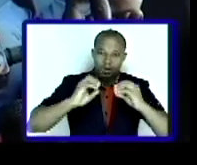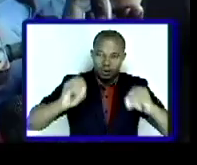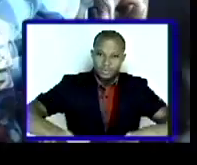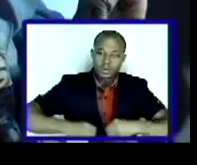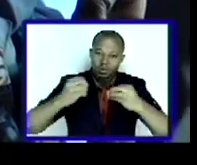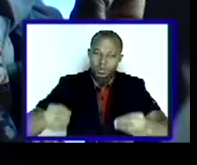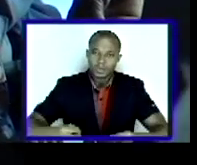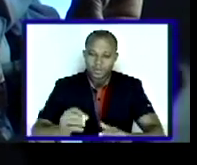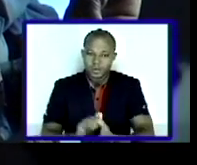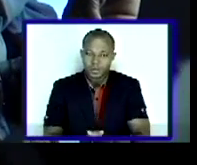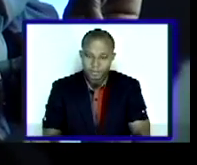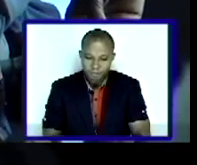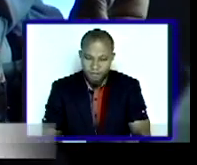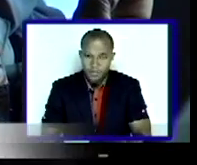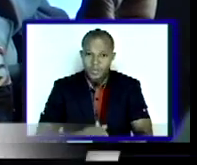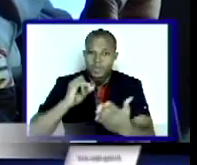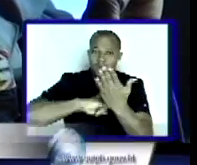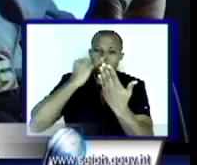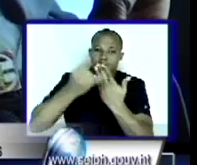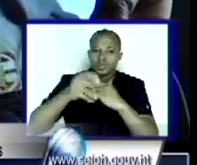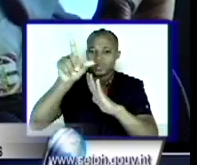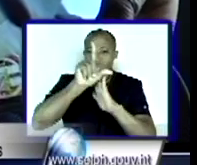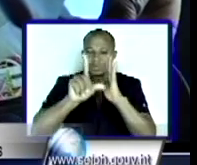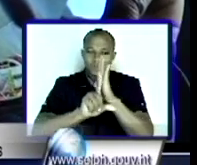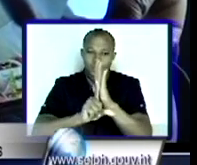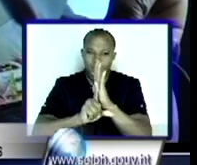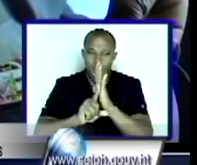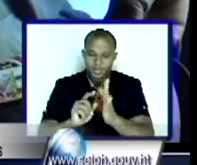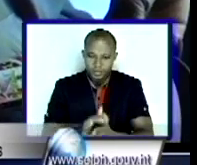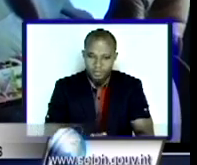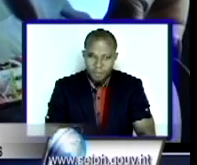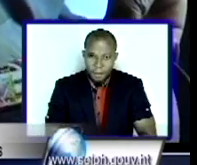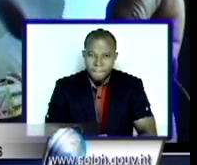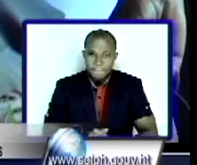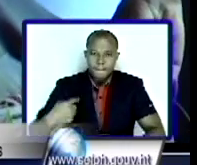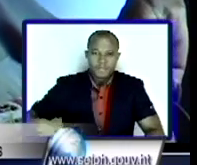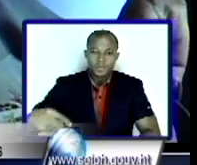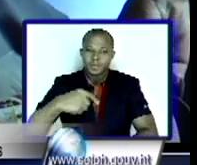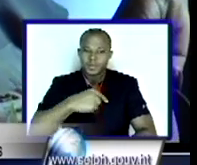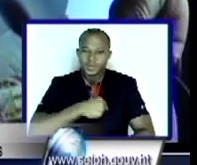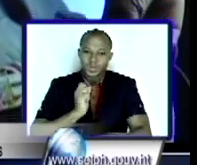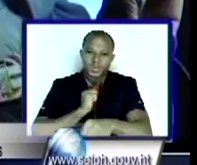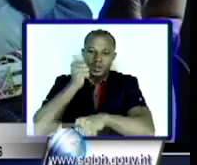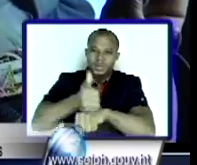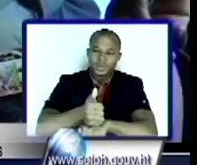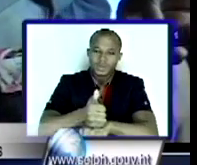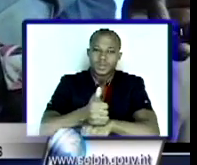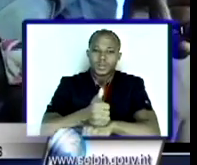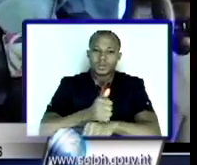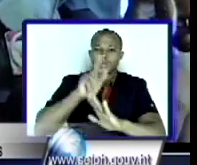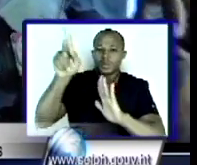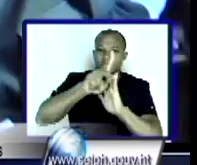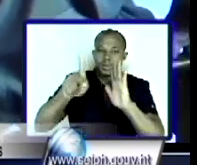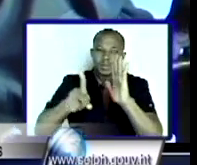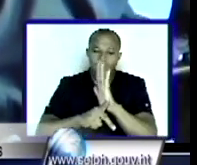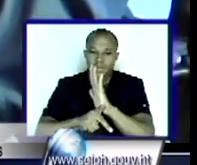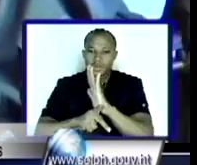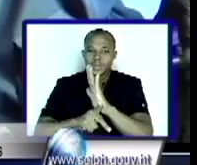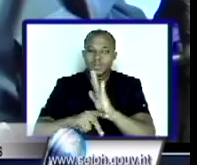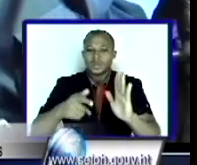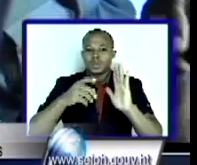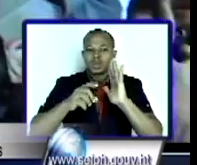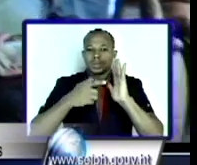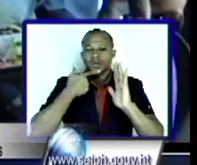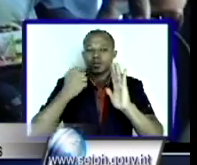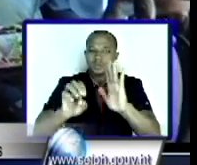handicapé. Donc, avec projet de loi ça, et n'a pas établi normes en matière